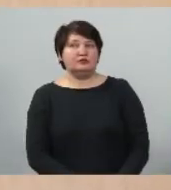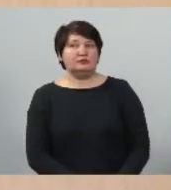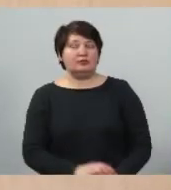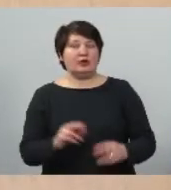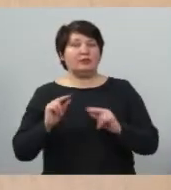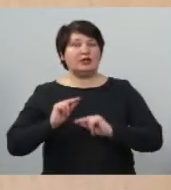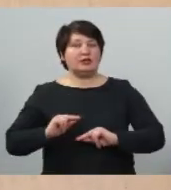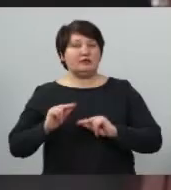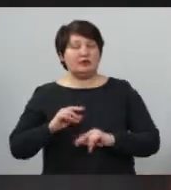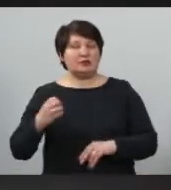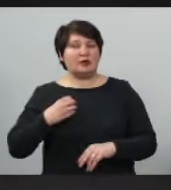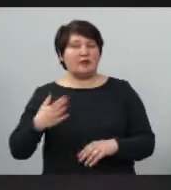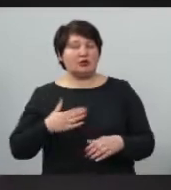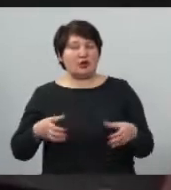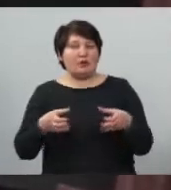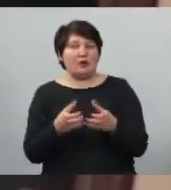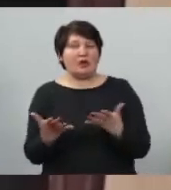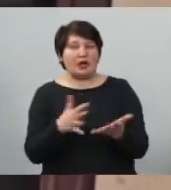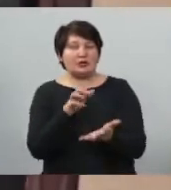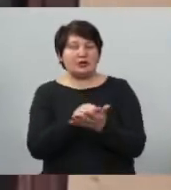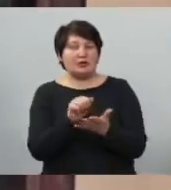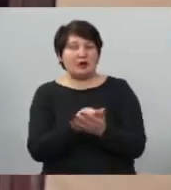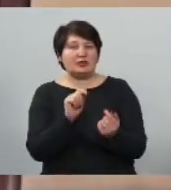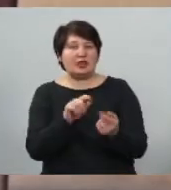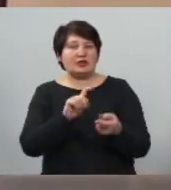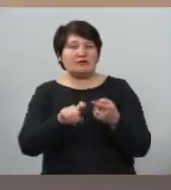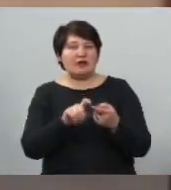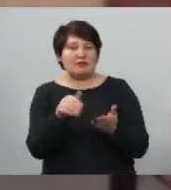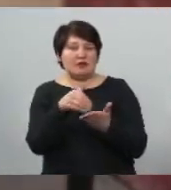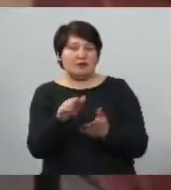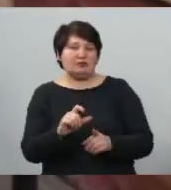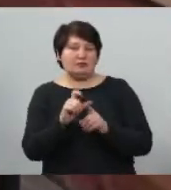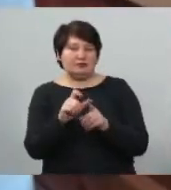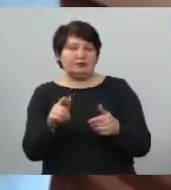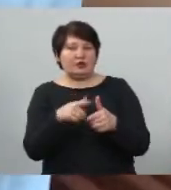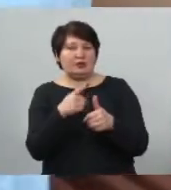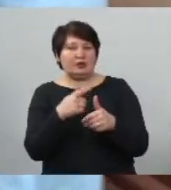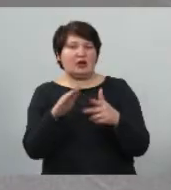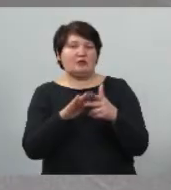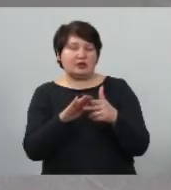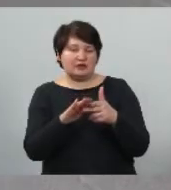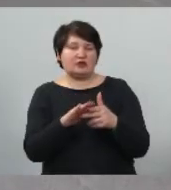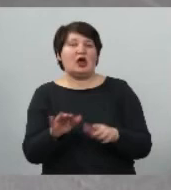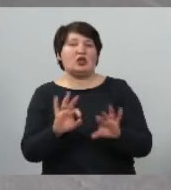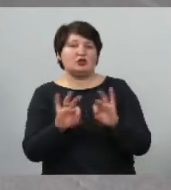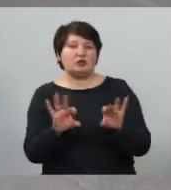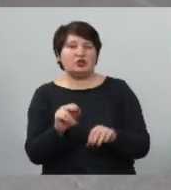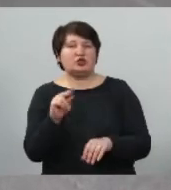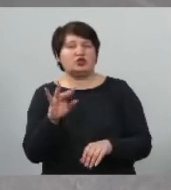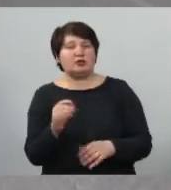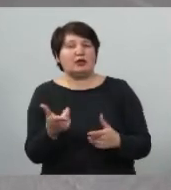Працівниця приватної компанії, яка займається дезінфекцією, відмовилась називати ім'я та прізвище, проте розповіла нам, чим і де